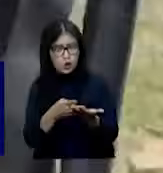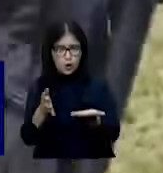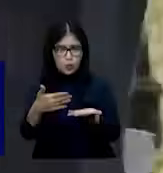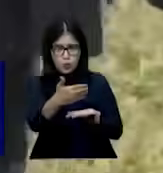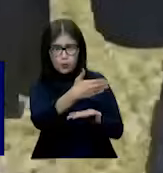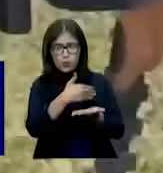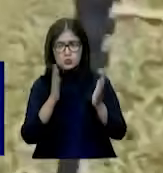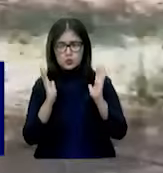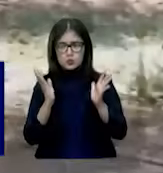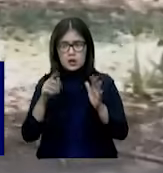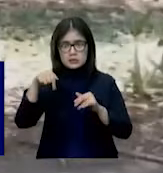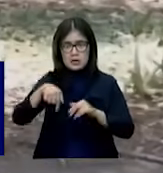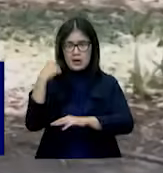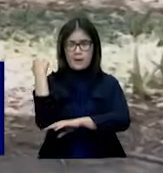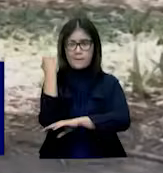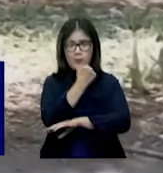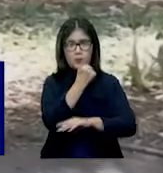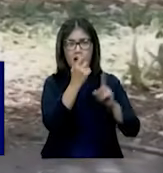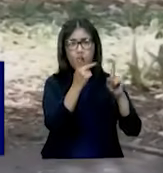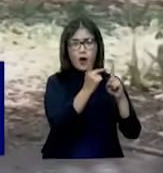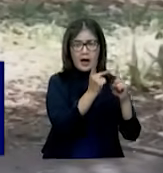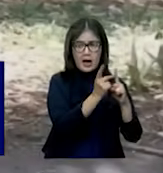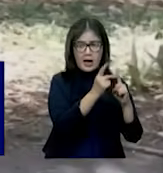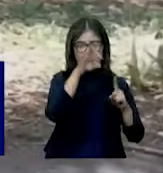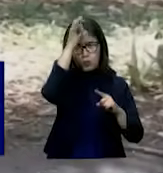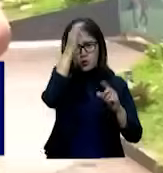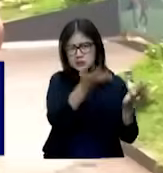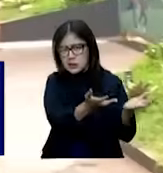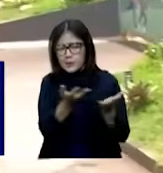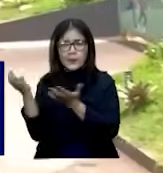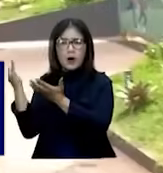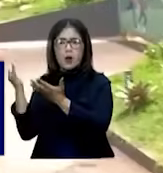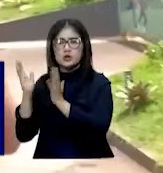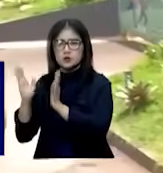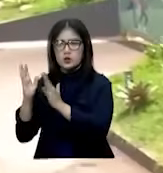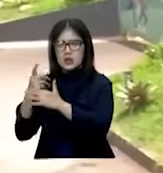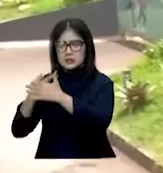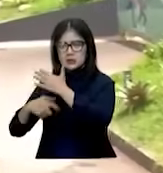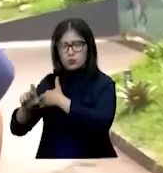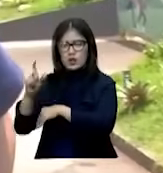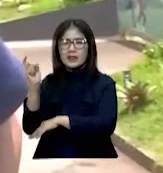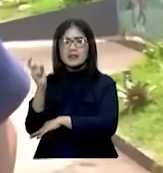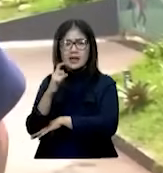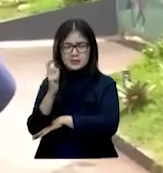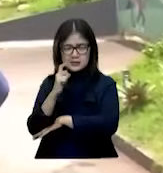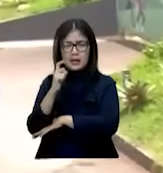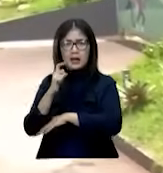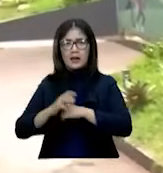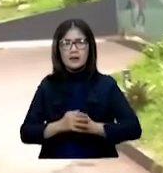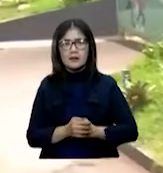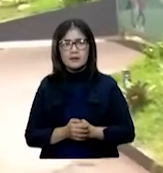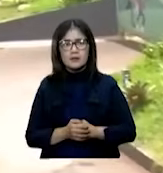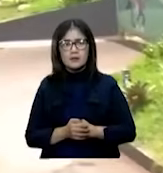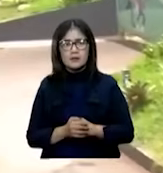Haryanto diamankan oleh pihak kepolisian di Polsek Ciputat Timur, Tangerang Selatan, Banten. Dari Tangerang Selatan,